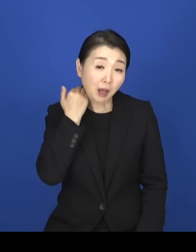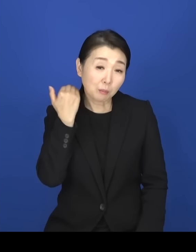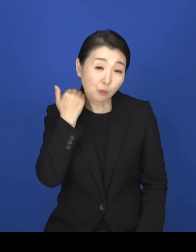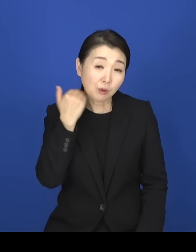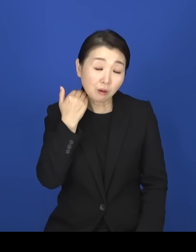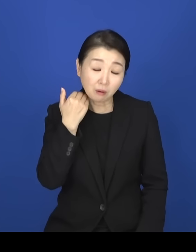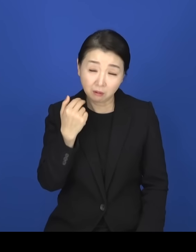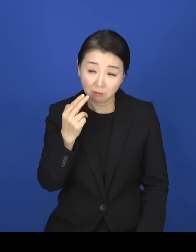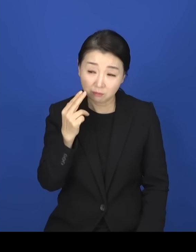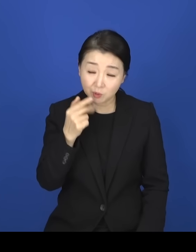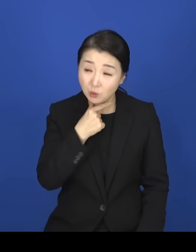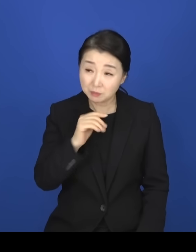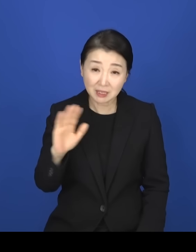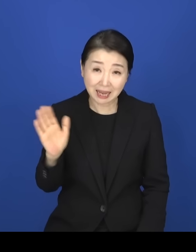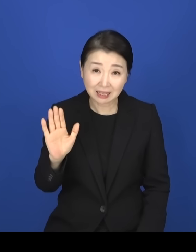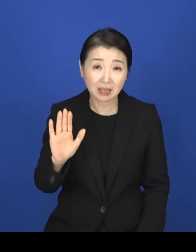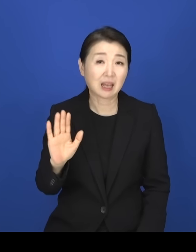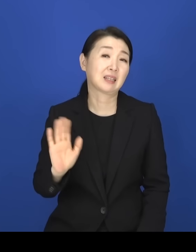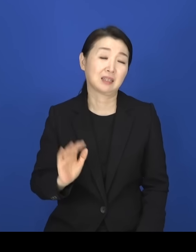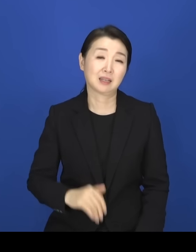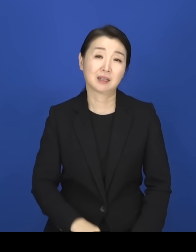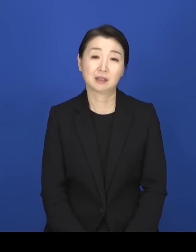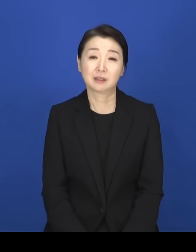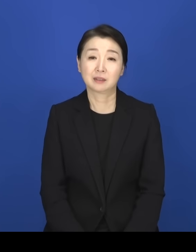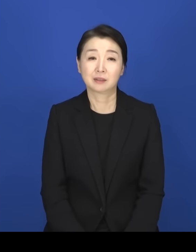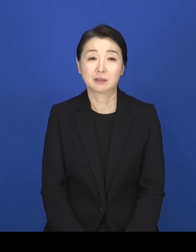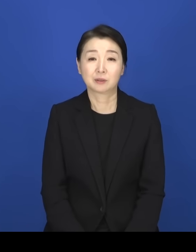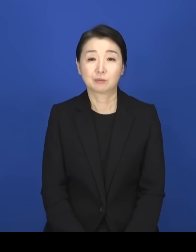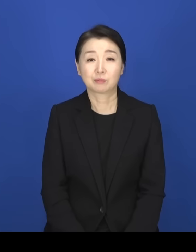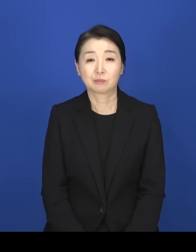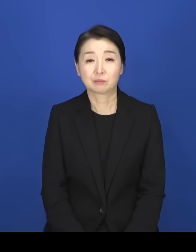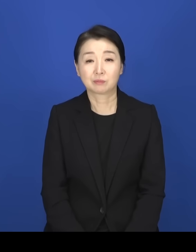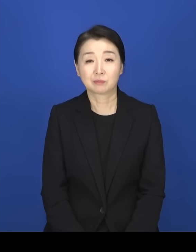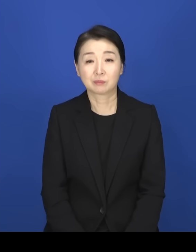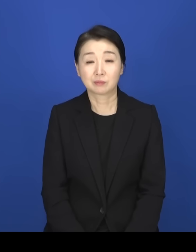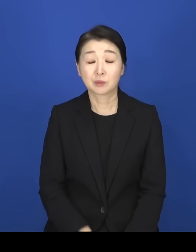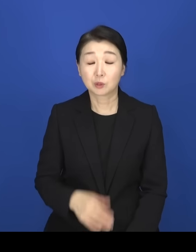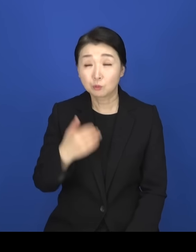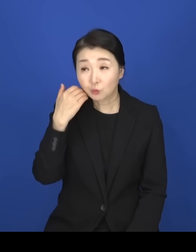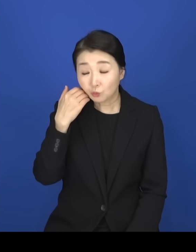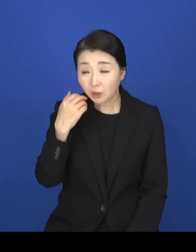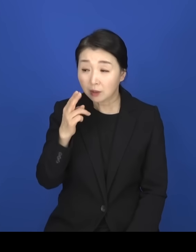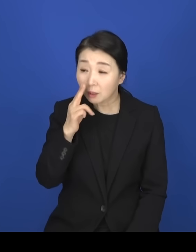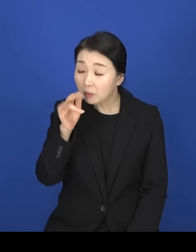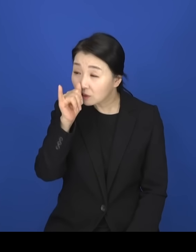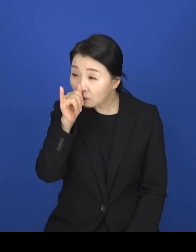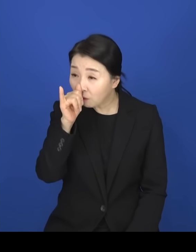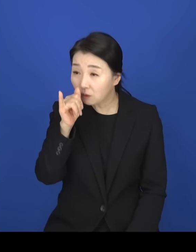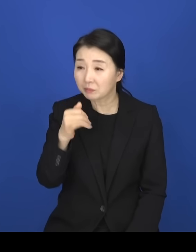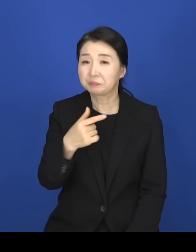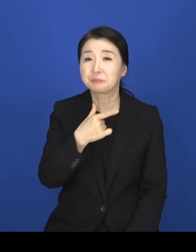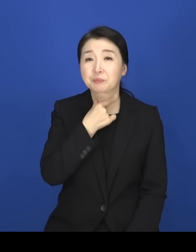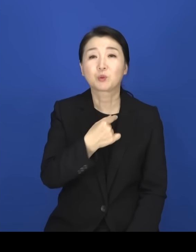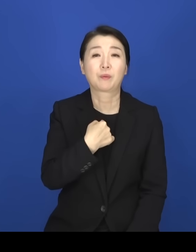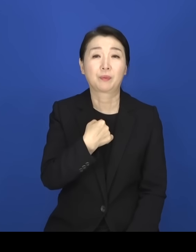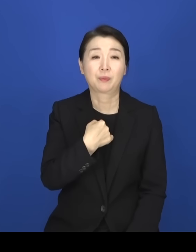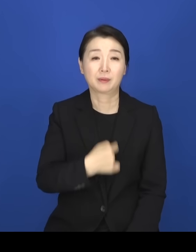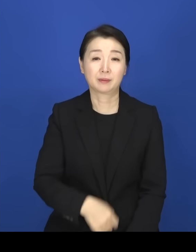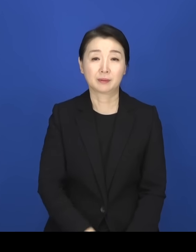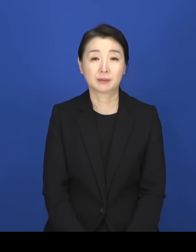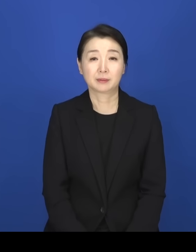해서 이걸 안 피고 싶다라는 생각은 아니니까 네. 봤죠. 지금도 누가 옆에서 피면은 되게 피고 싶어요.